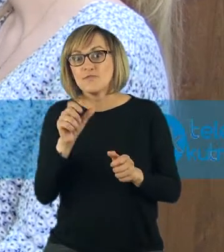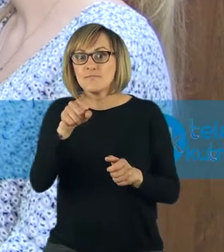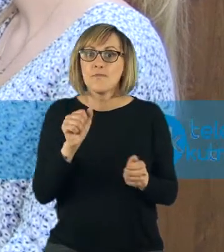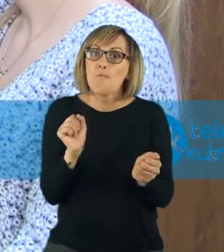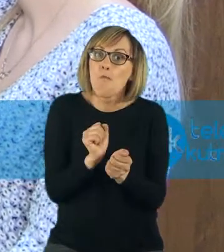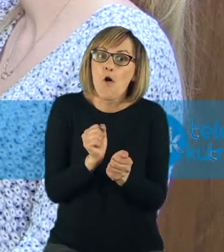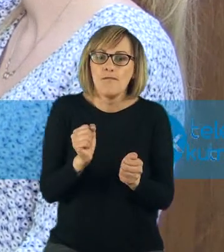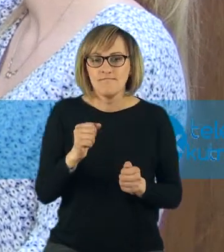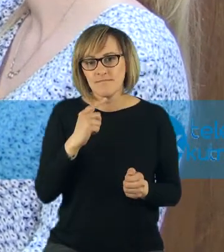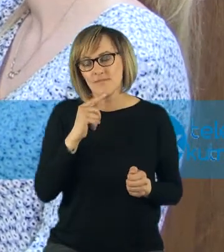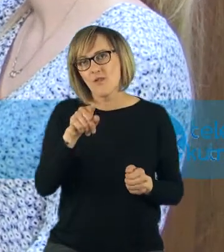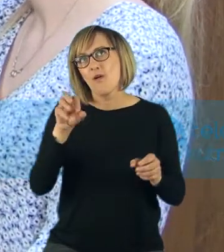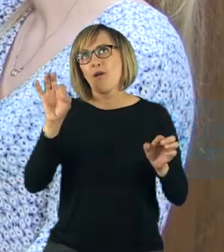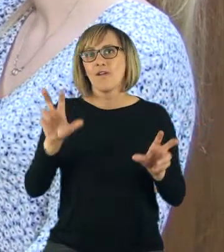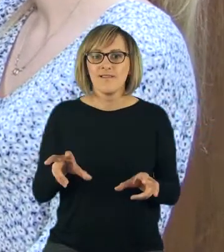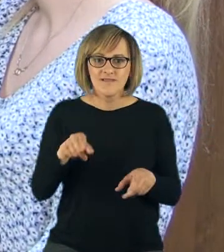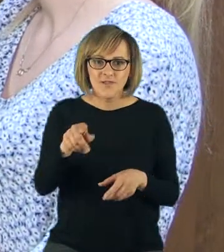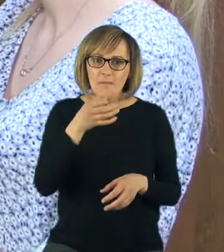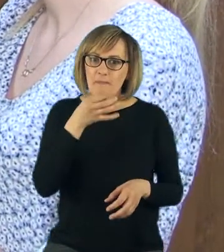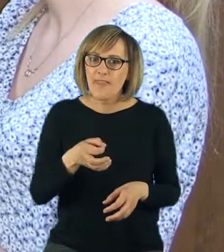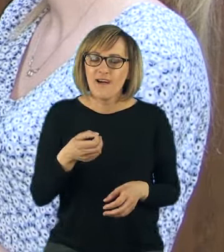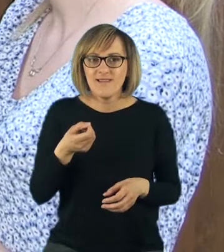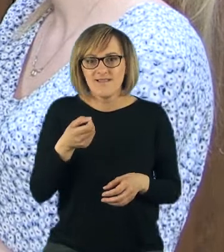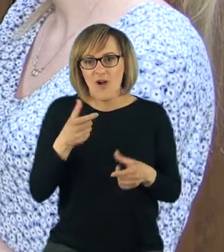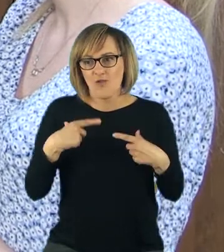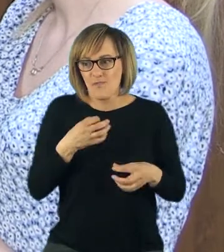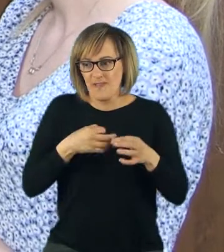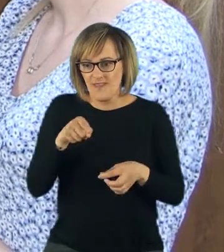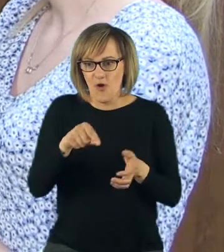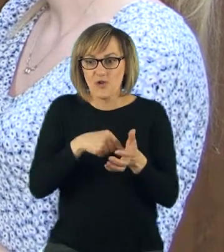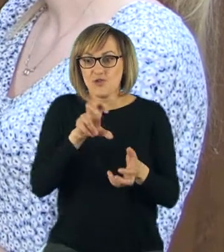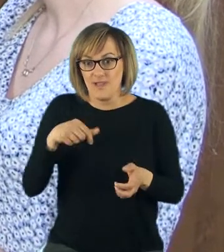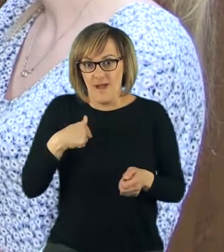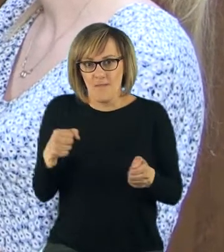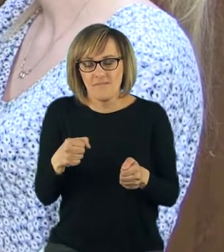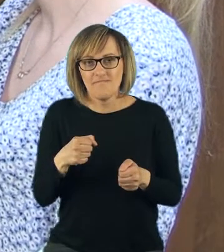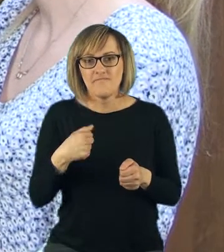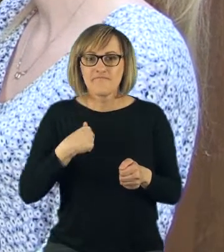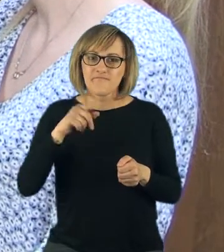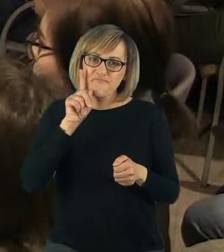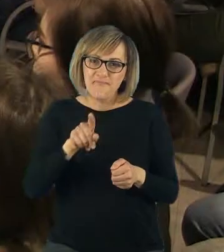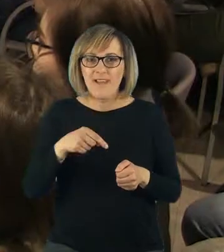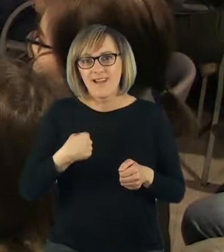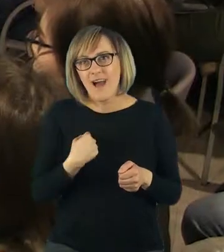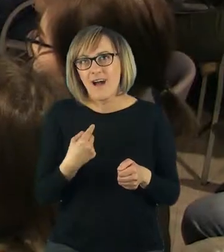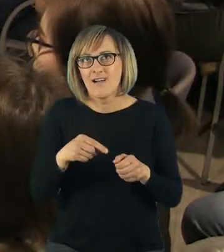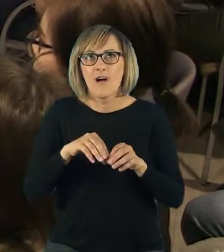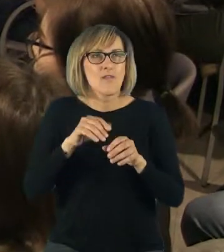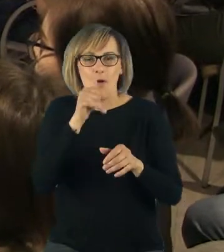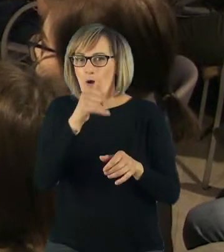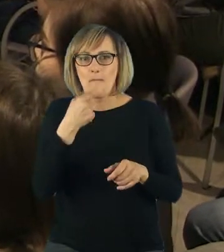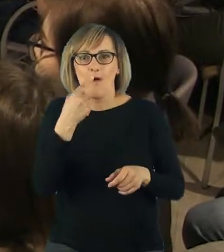Zdarza się to pytanie i ja jestem trochę taki skrępowany, kiedy mam opowiadać, bo jakby moja reputacja człowieka, który niczego się nie boi, to